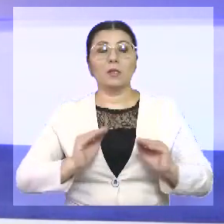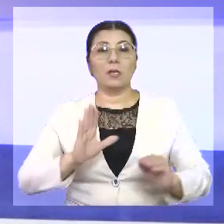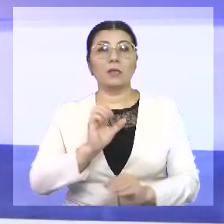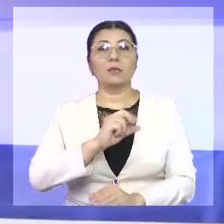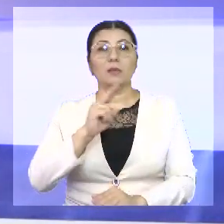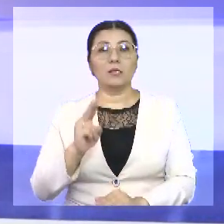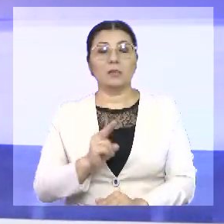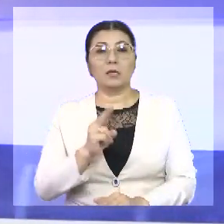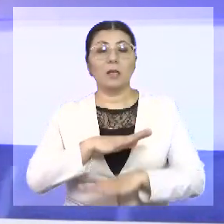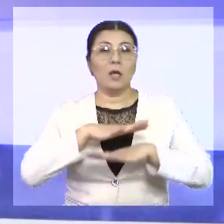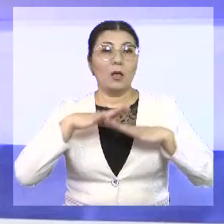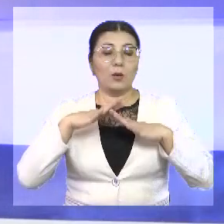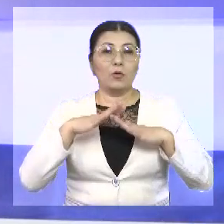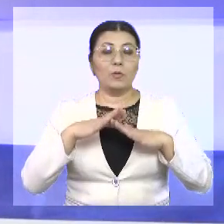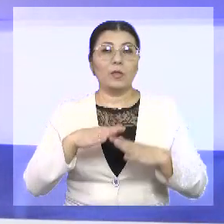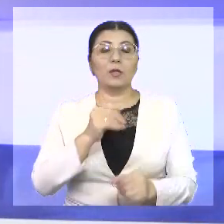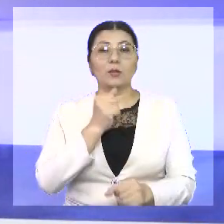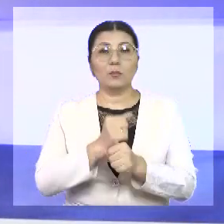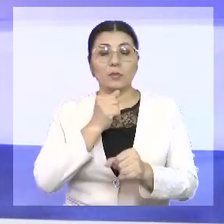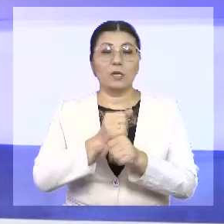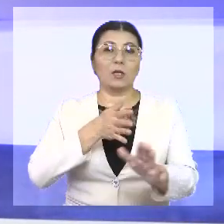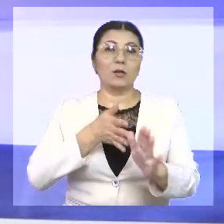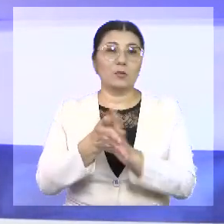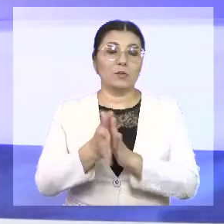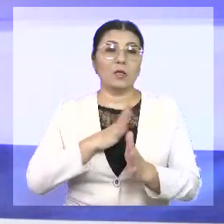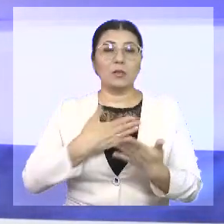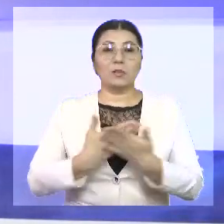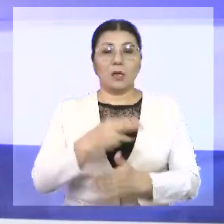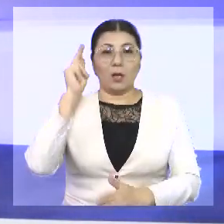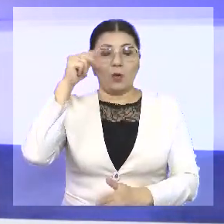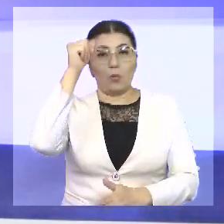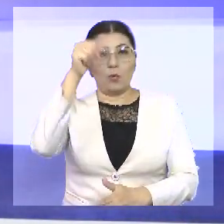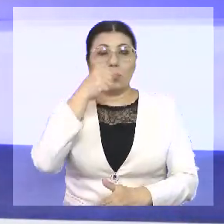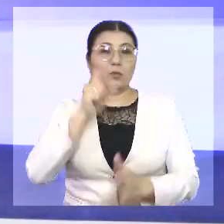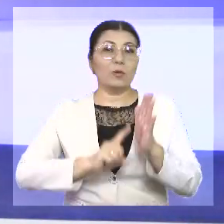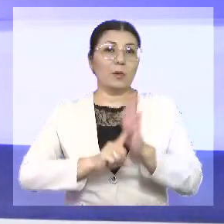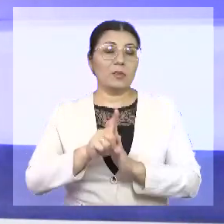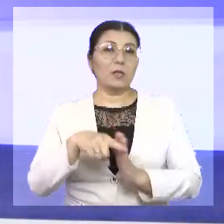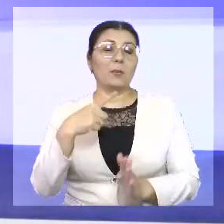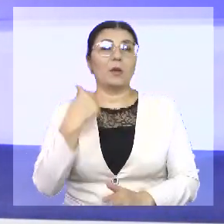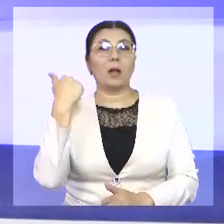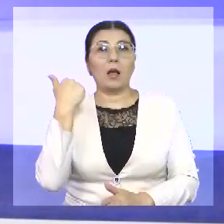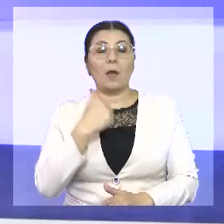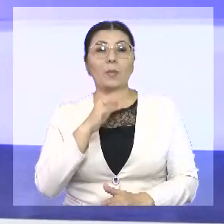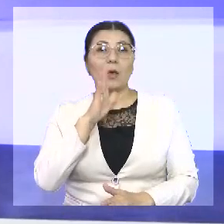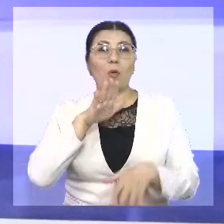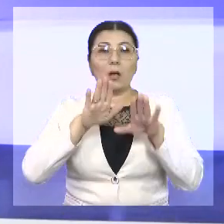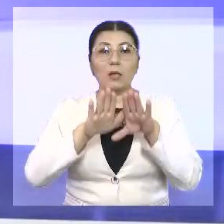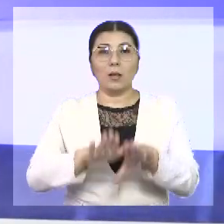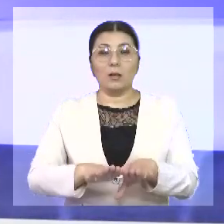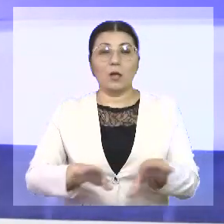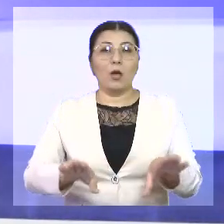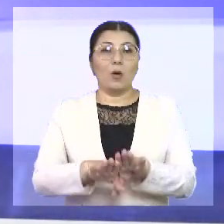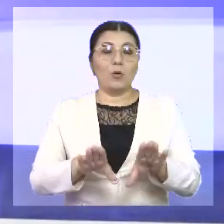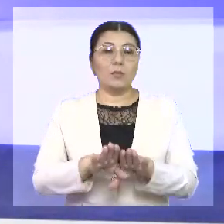құрылысы мен бірқатар ілкімді істерге жұмсалған. Ал жаңа оқу жылының басталуына небәрі бір аптадан астам уақыт қалды. Осы